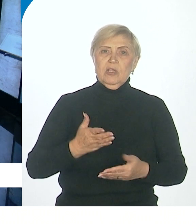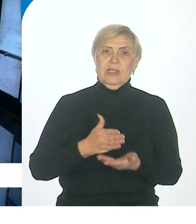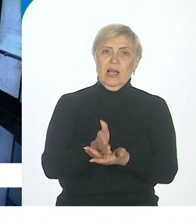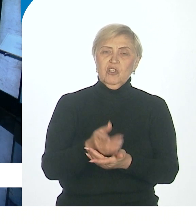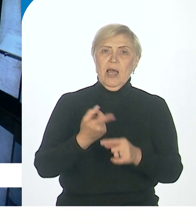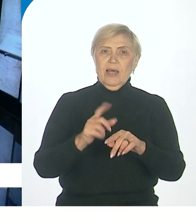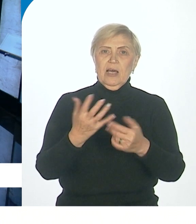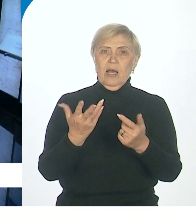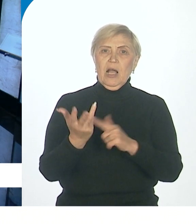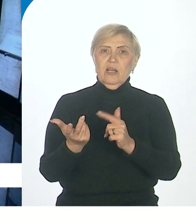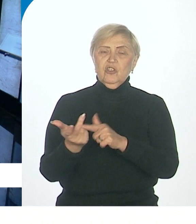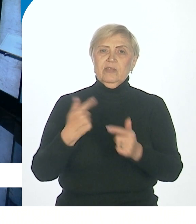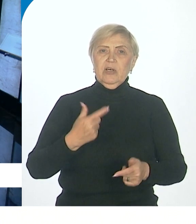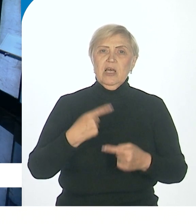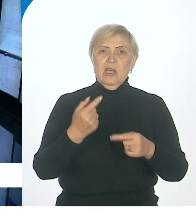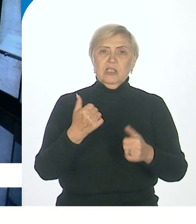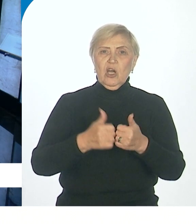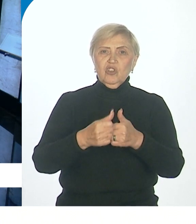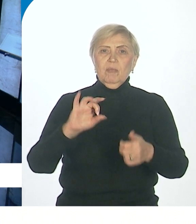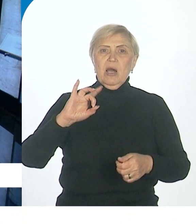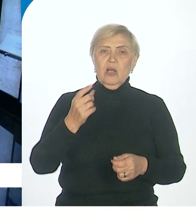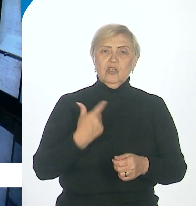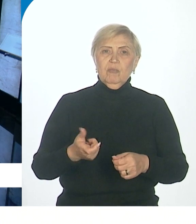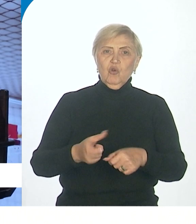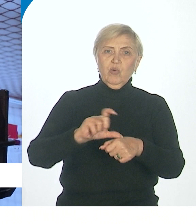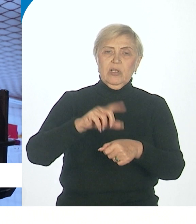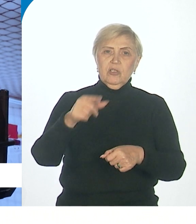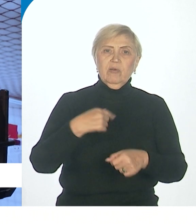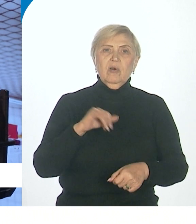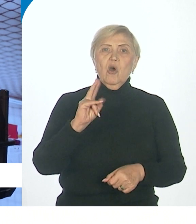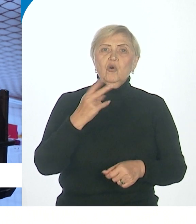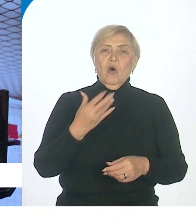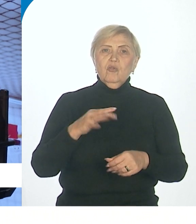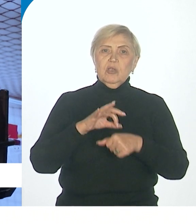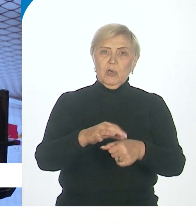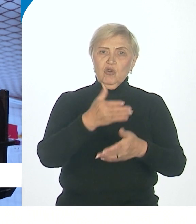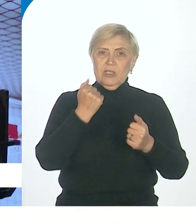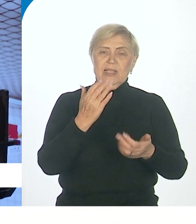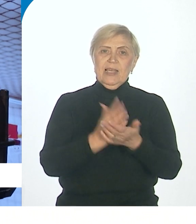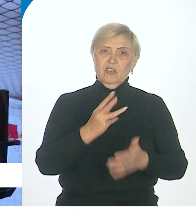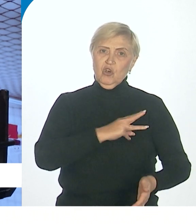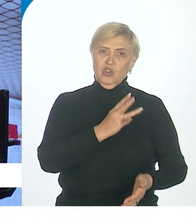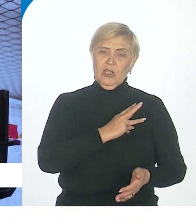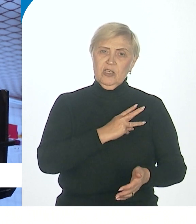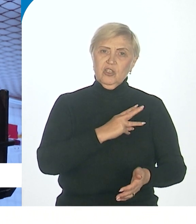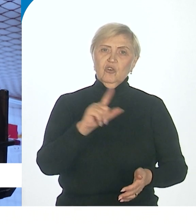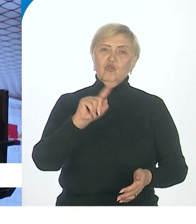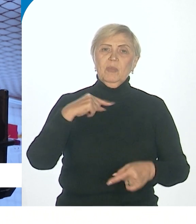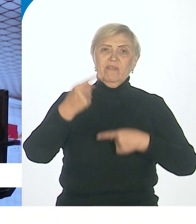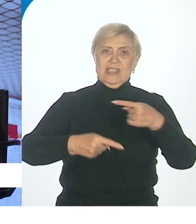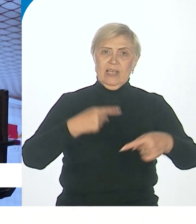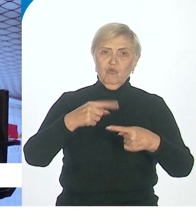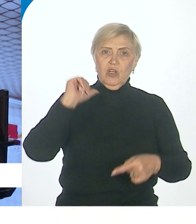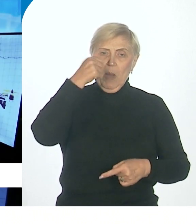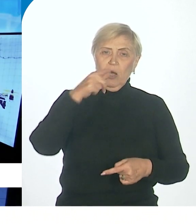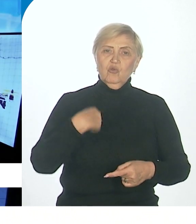это количество с каждым разом этапом уменьшается, а кто не прошел, у того есть желание и понимание, что он должен наверстать, чтобы в следующем году